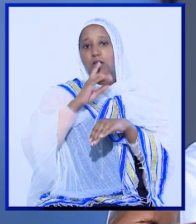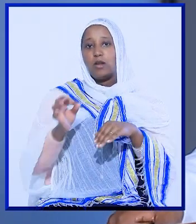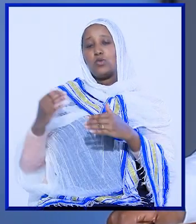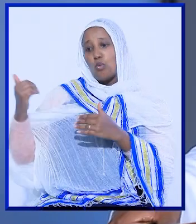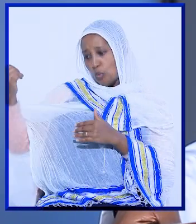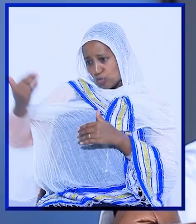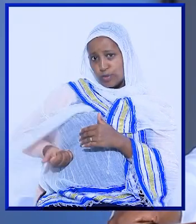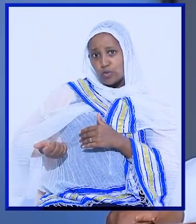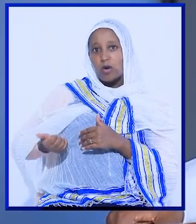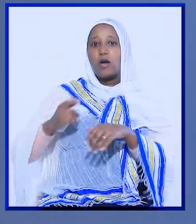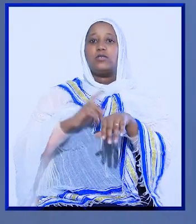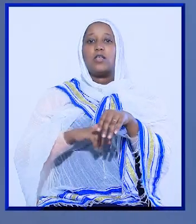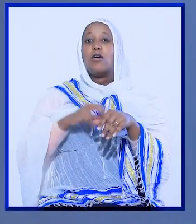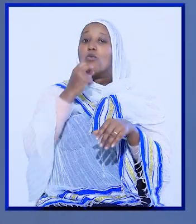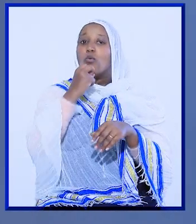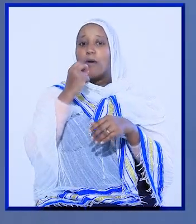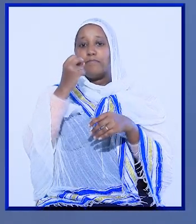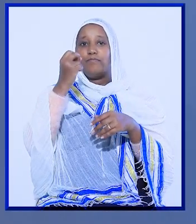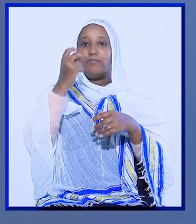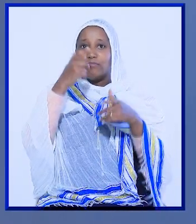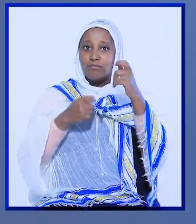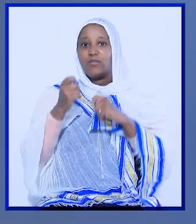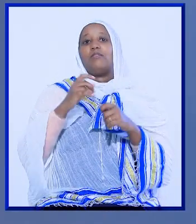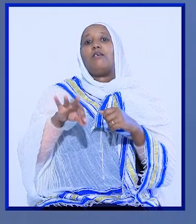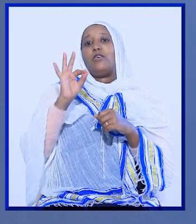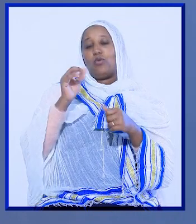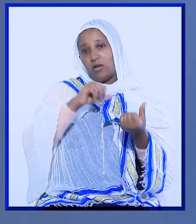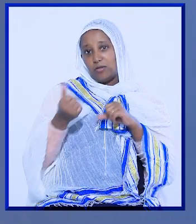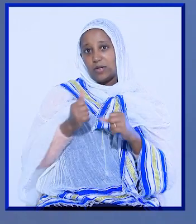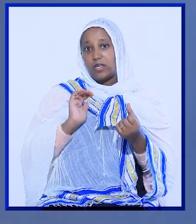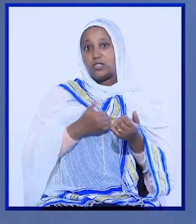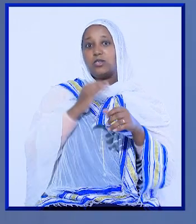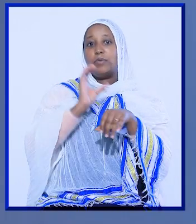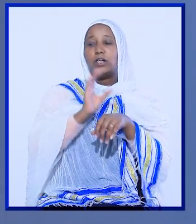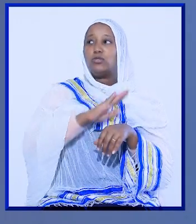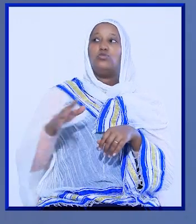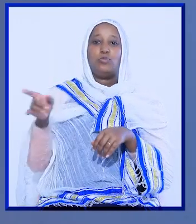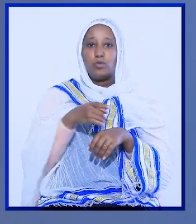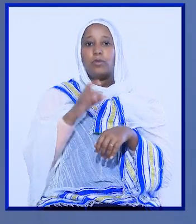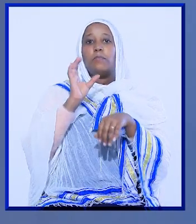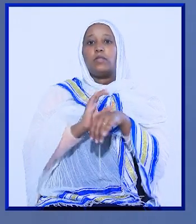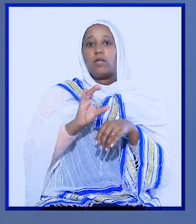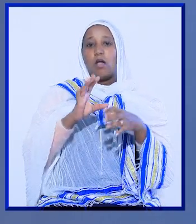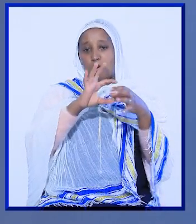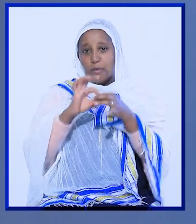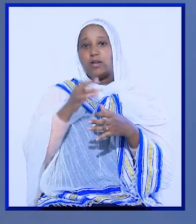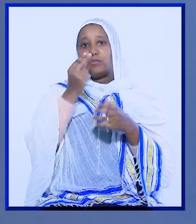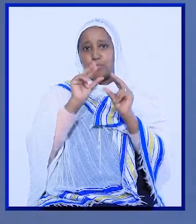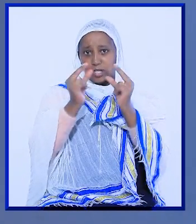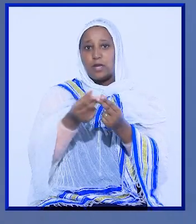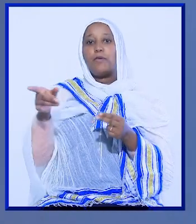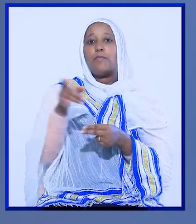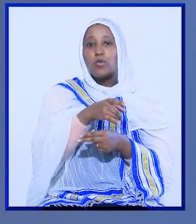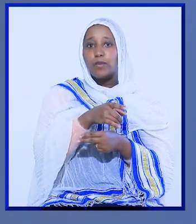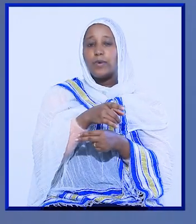ናት። ጎኑን በተወጋ ጊዜ ማይገቦ ተገኝቷል። ለጥምቀታችን የቤተ ክርስቲያን ልጆች የምንሆንበት የቤተ ክርስቲያን አባላት ቤተሰብ የምንሆንበት